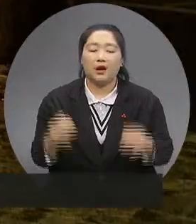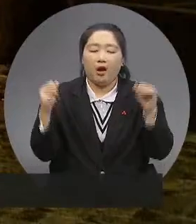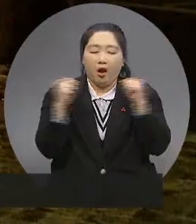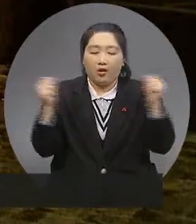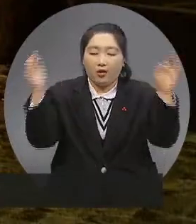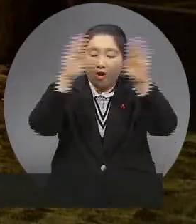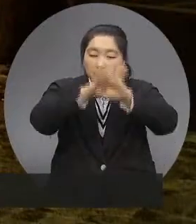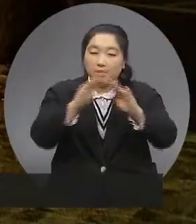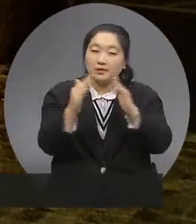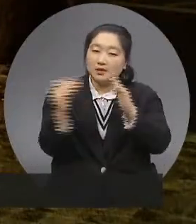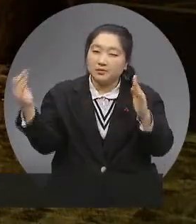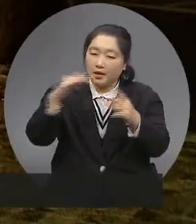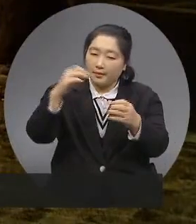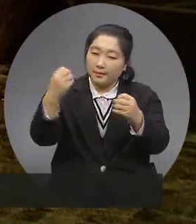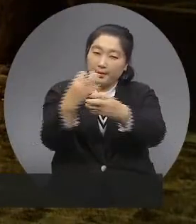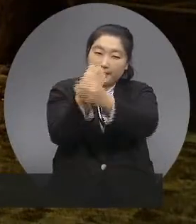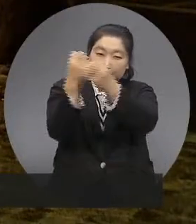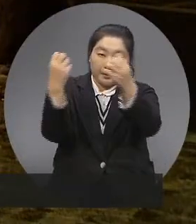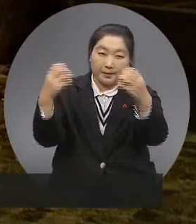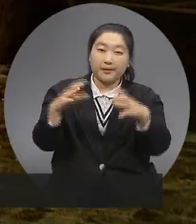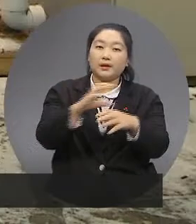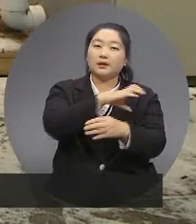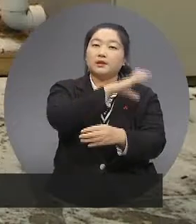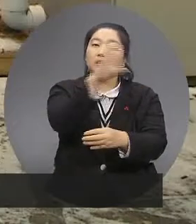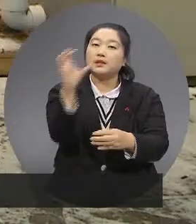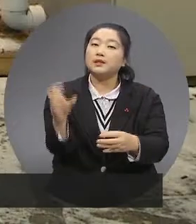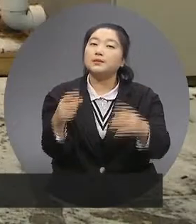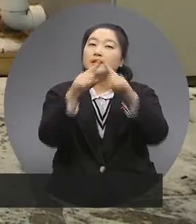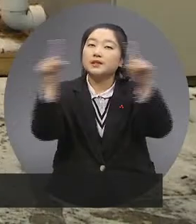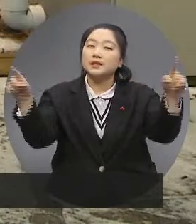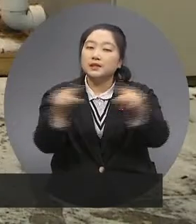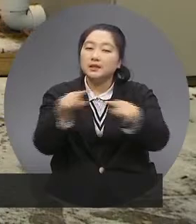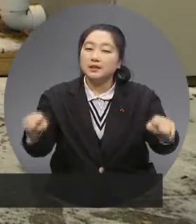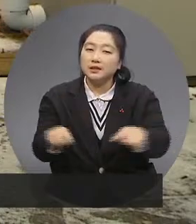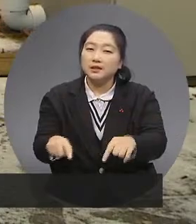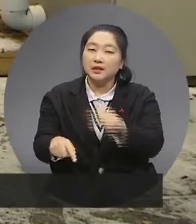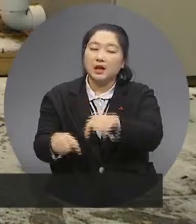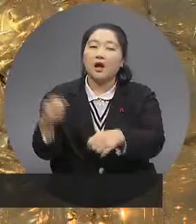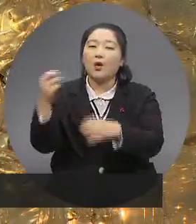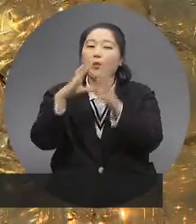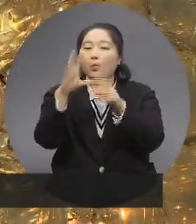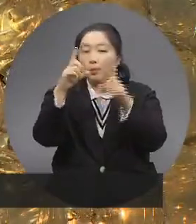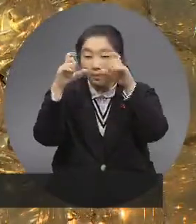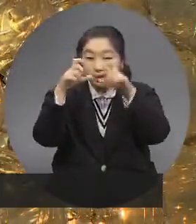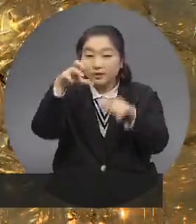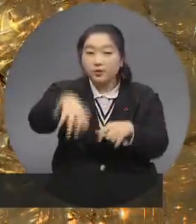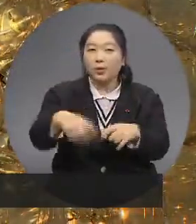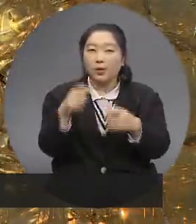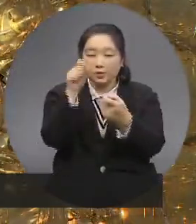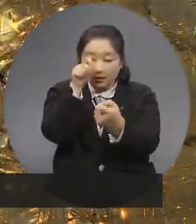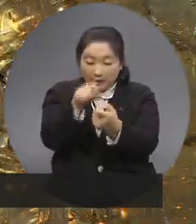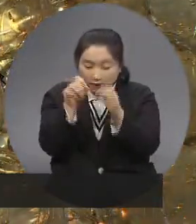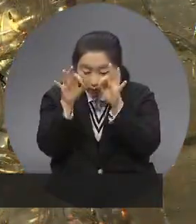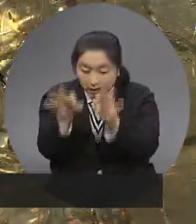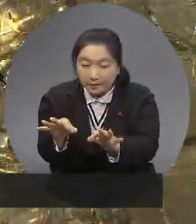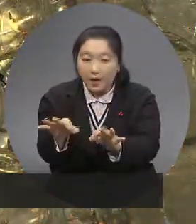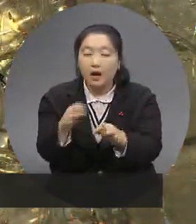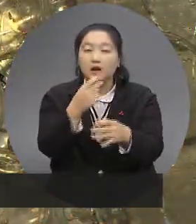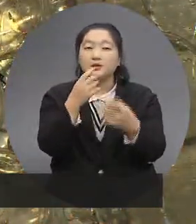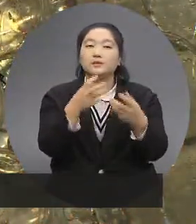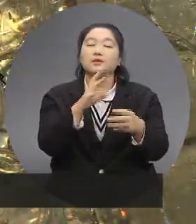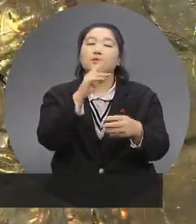한겨울밤 귀갓길을 밝히는 크리스마스 트리와 포토존. 가까이 보니 트리는 일회용 플라스틱